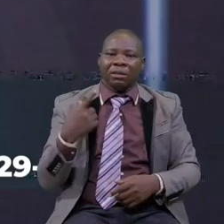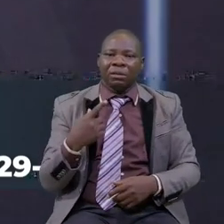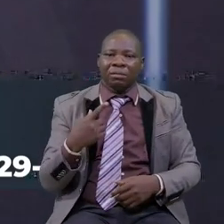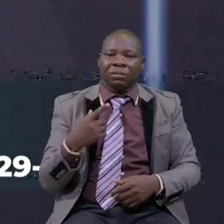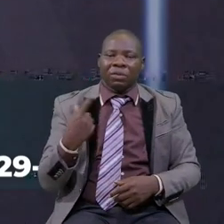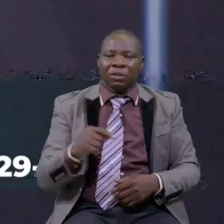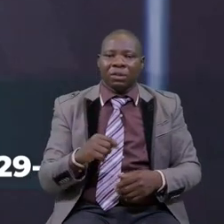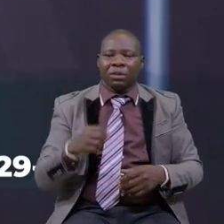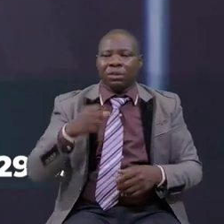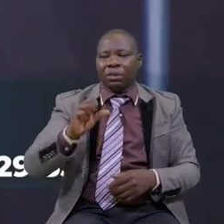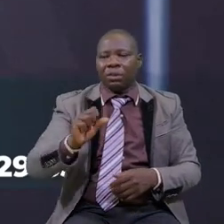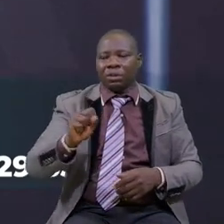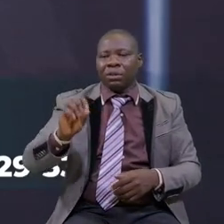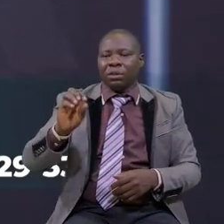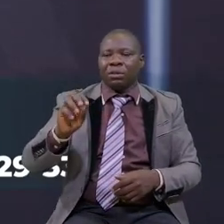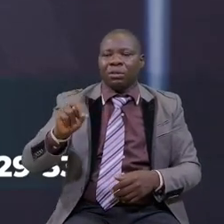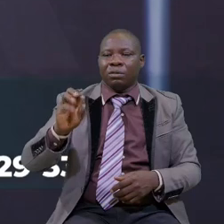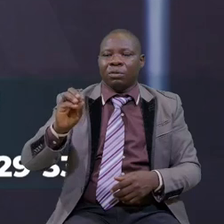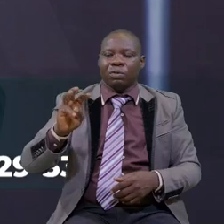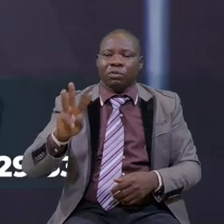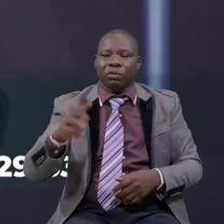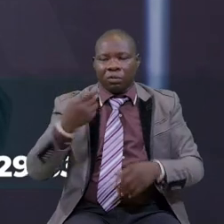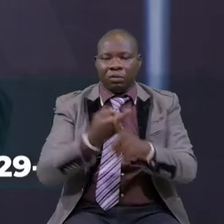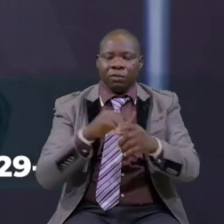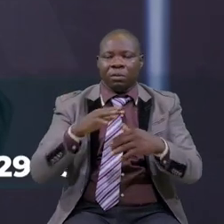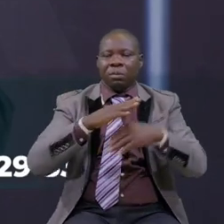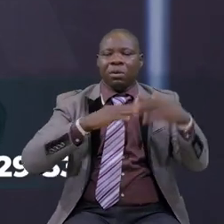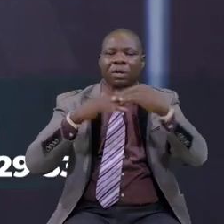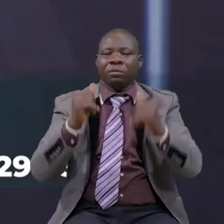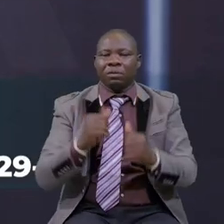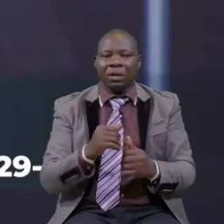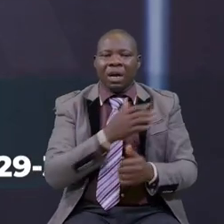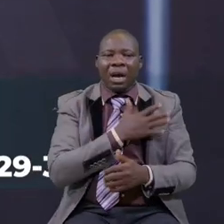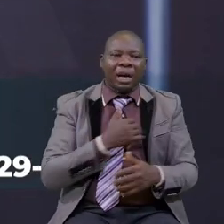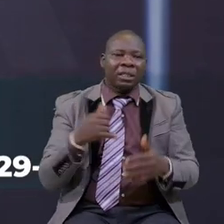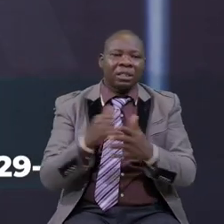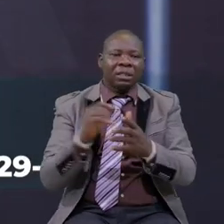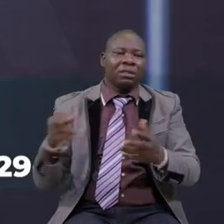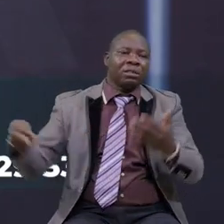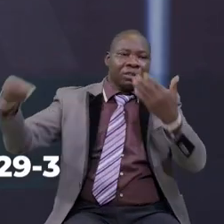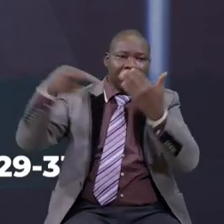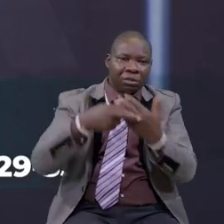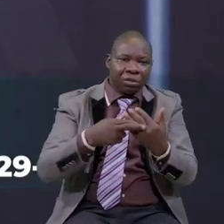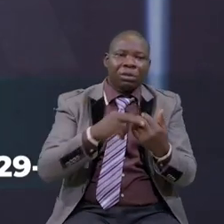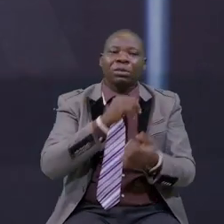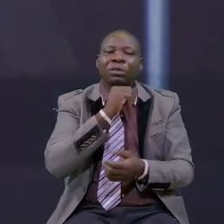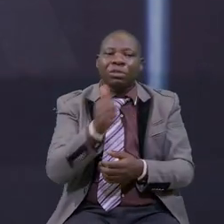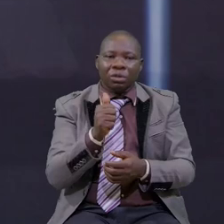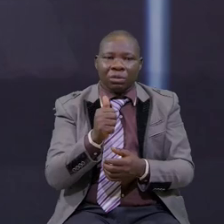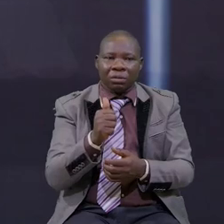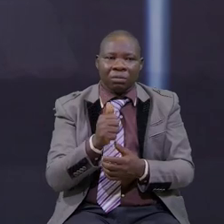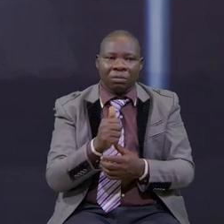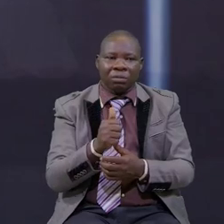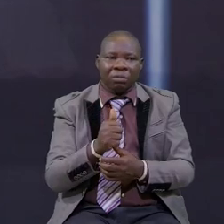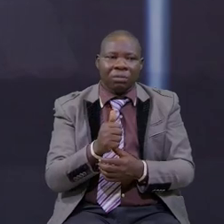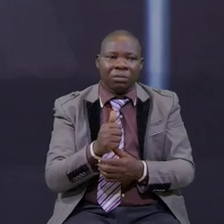cieux et n'y retournent pas sans avoir arrosé, fécondé la terre et